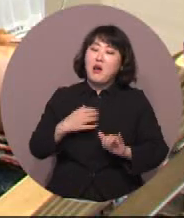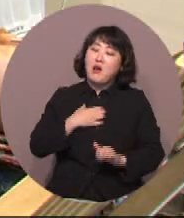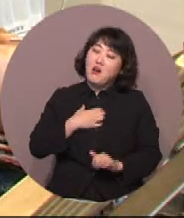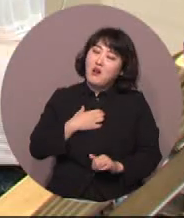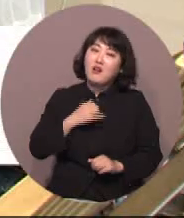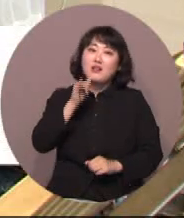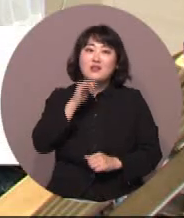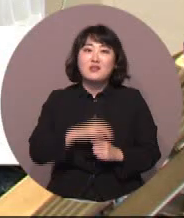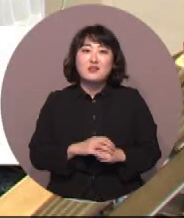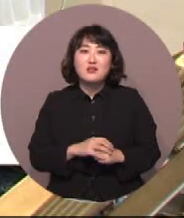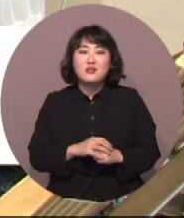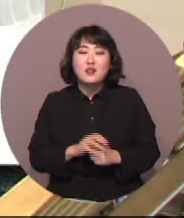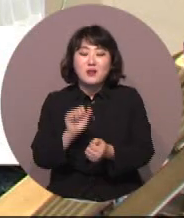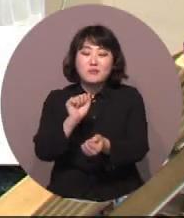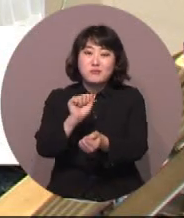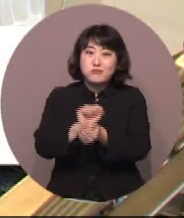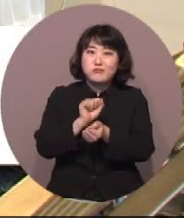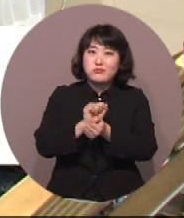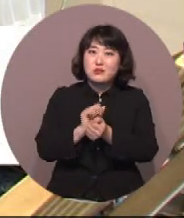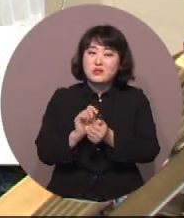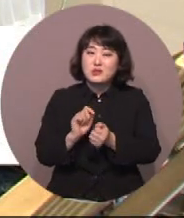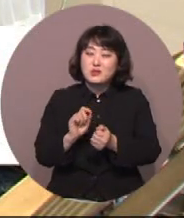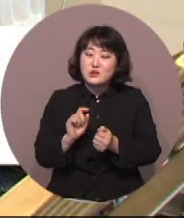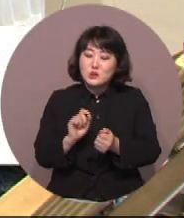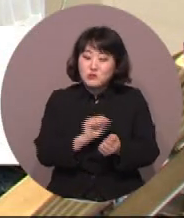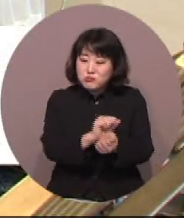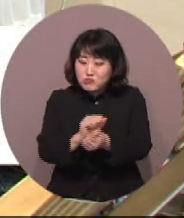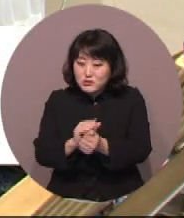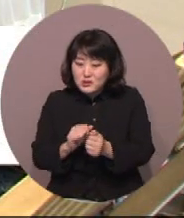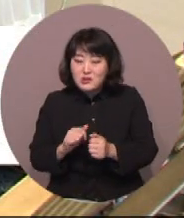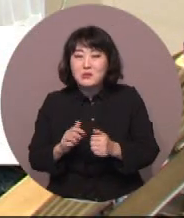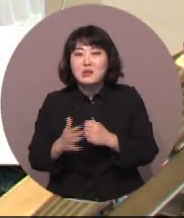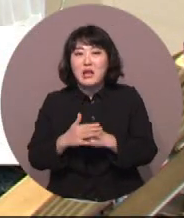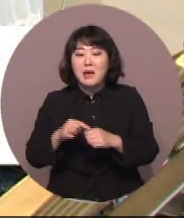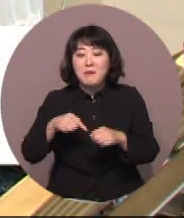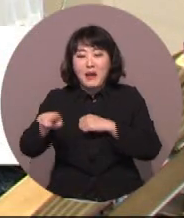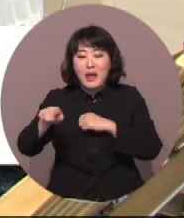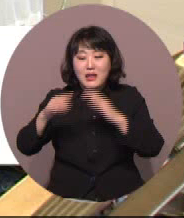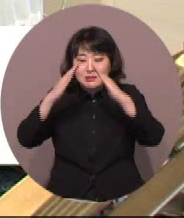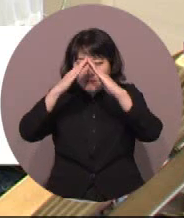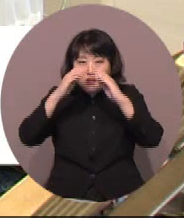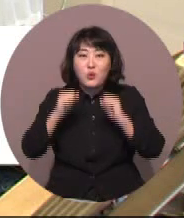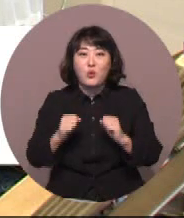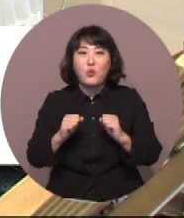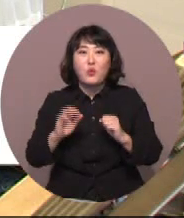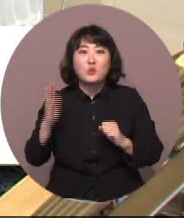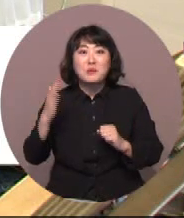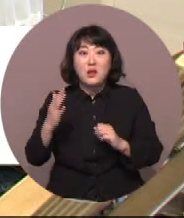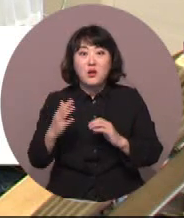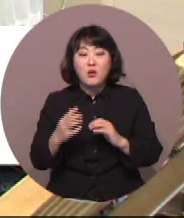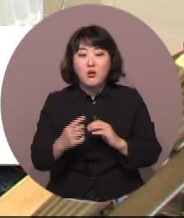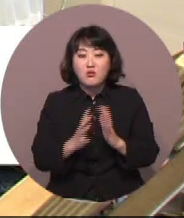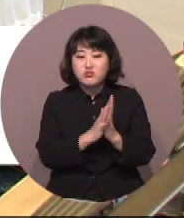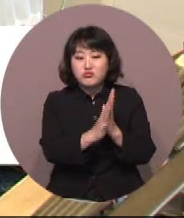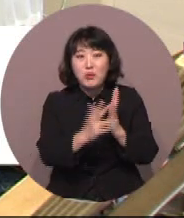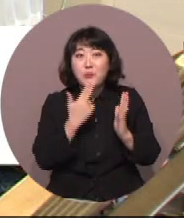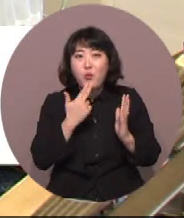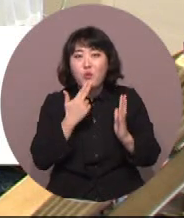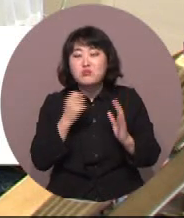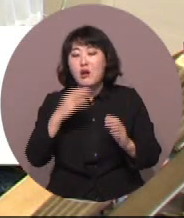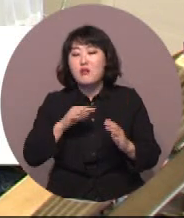감염 여지 심정도 파즈 다 보니까 다른 분들도 좀 그런 것들 외출을 자제하고 요즘에는 오면은 받으시는 분이 없어서